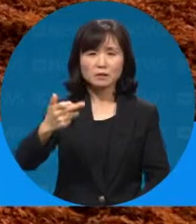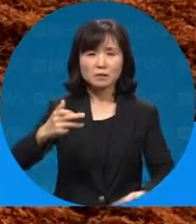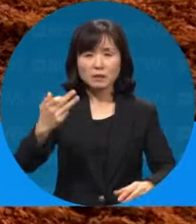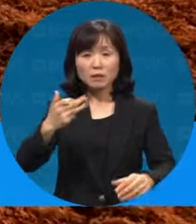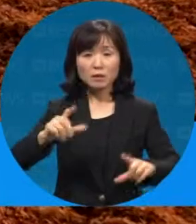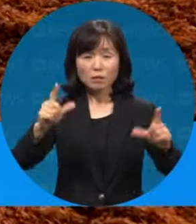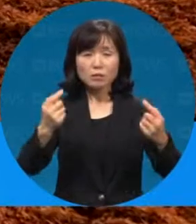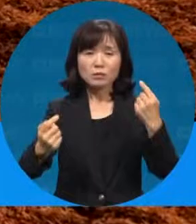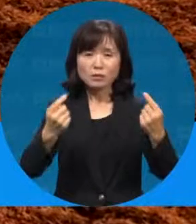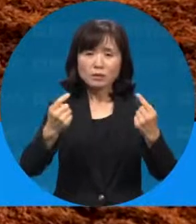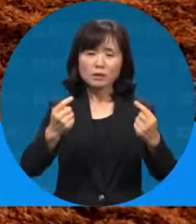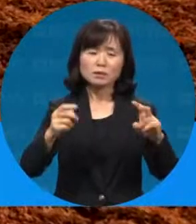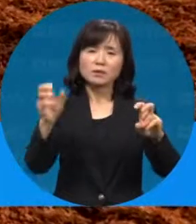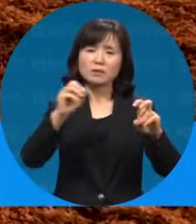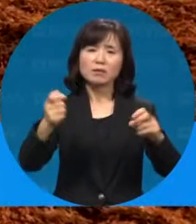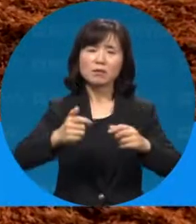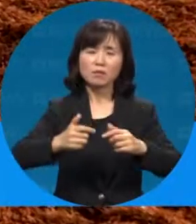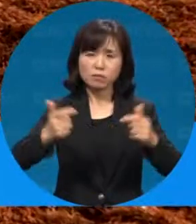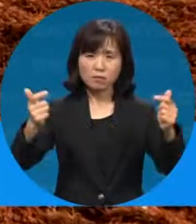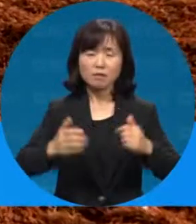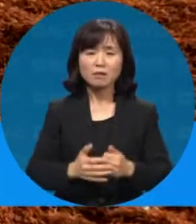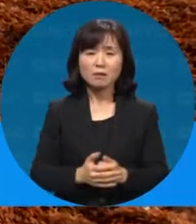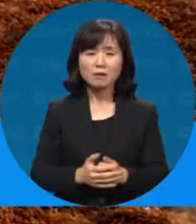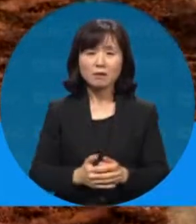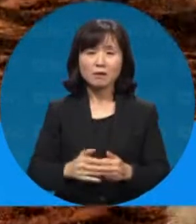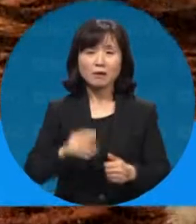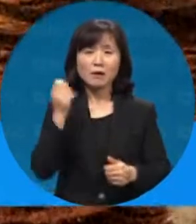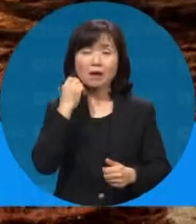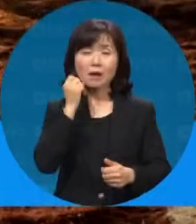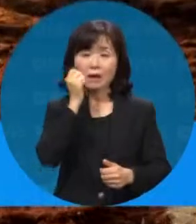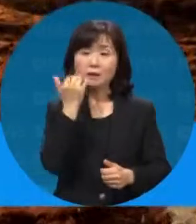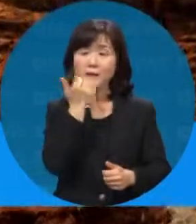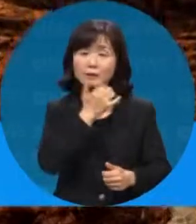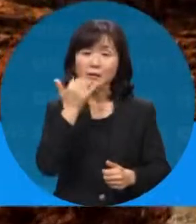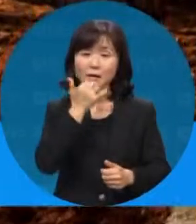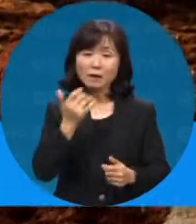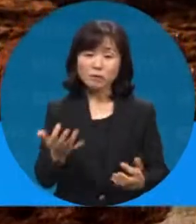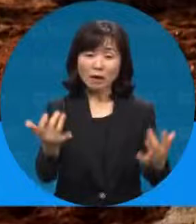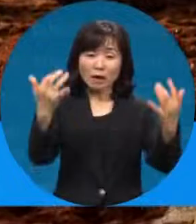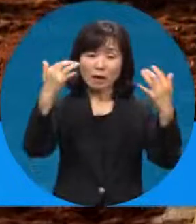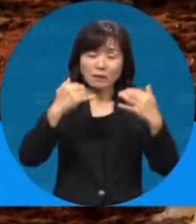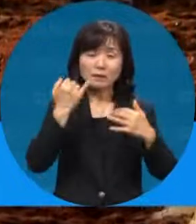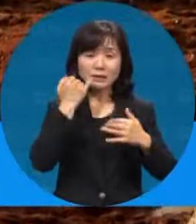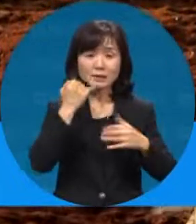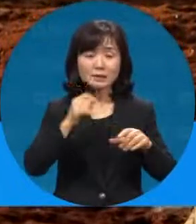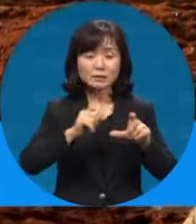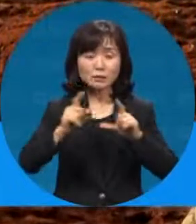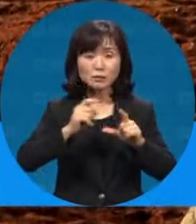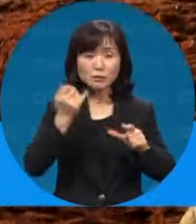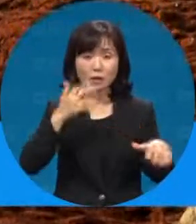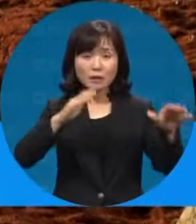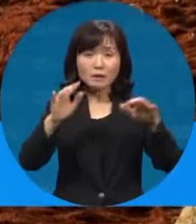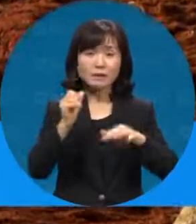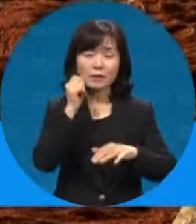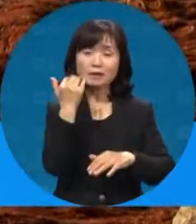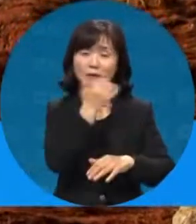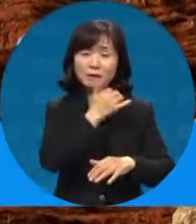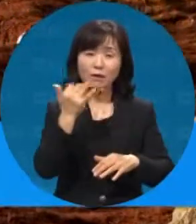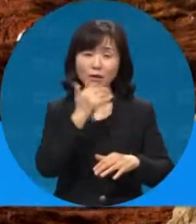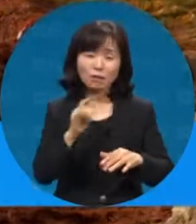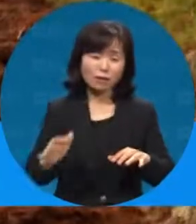많은 양입니다. 이례적으로 많은 양의 갈조류가 밀려들면서 일부 해변은 바닷물이 황갈색빛 진창으로